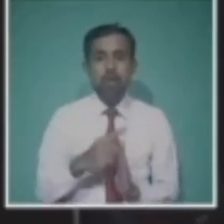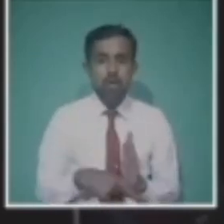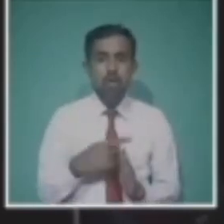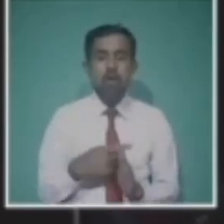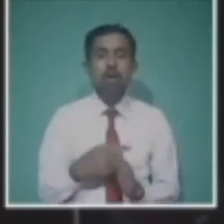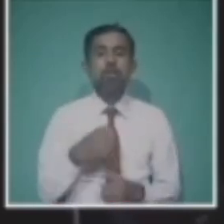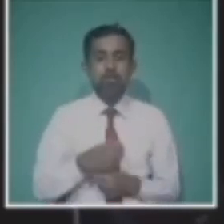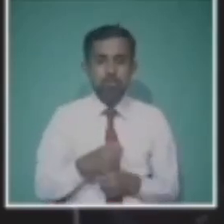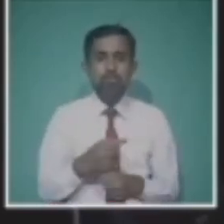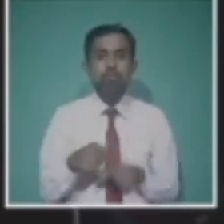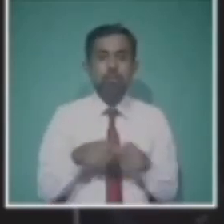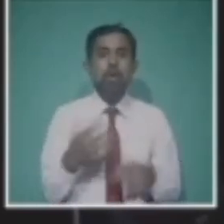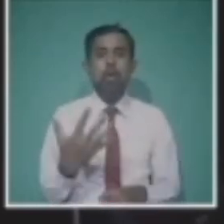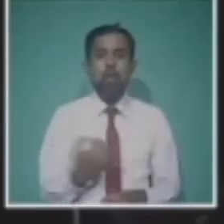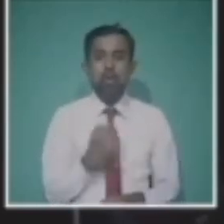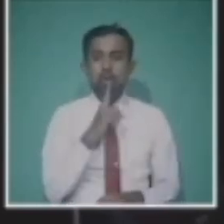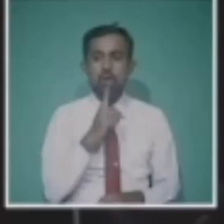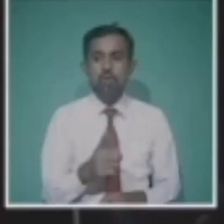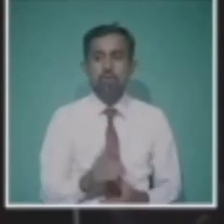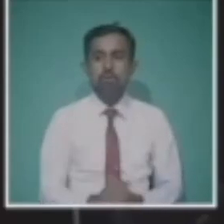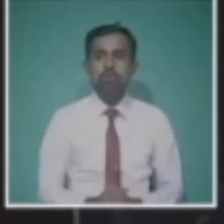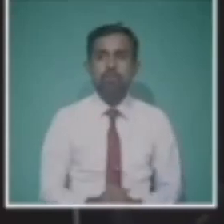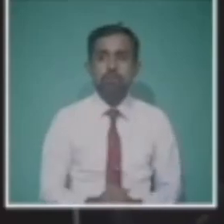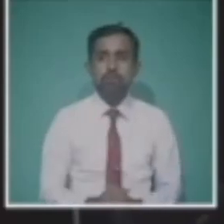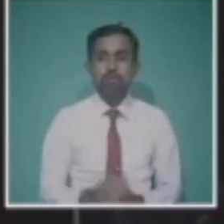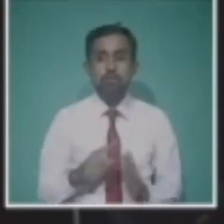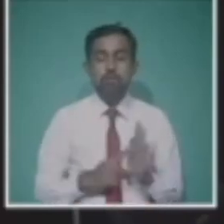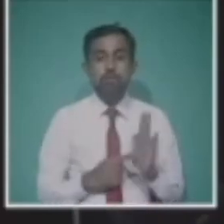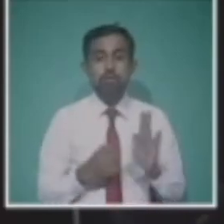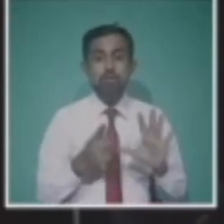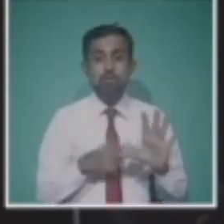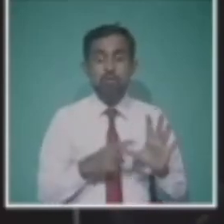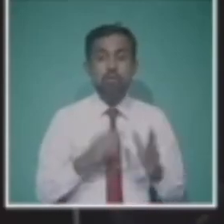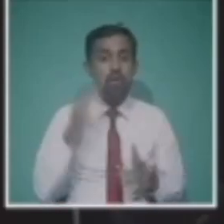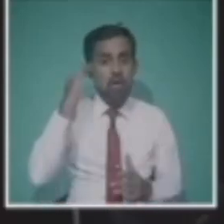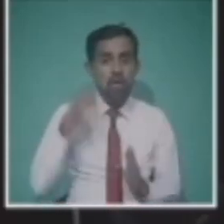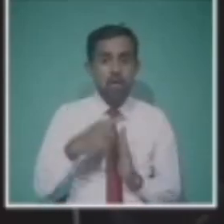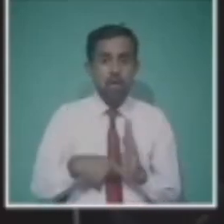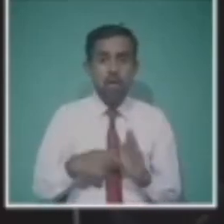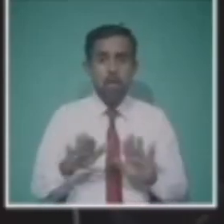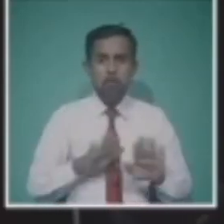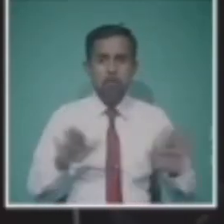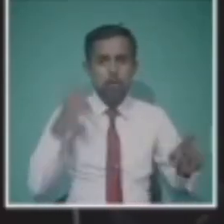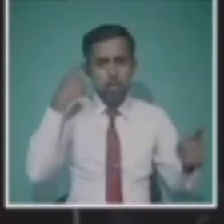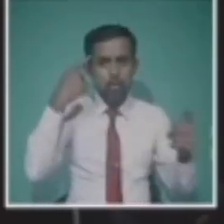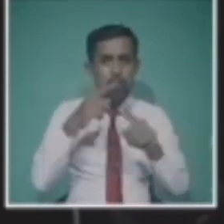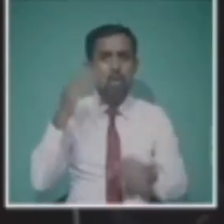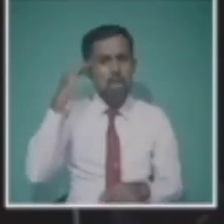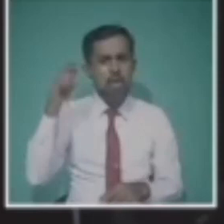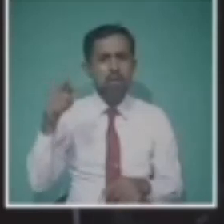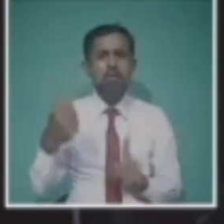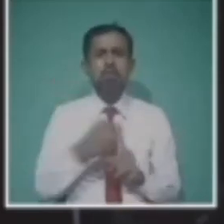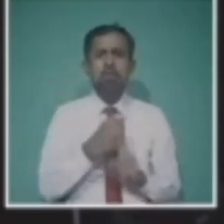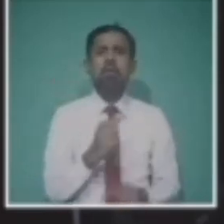ලංකාවටත් ගොර්බචෝව් කෙනෙක් ඕනේ කියලා කියලා තියෙනවා. ජුලි චන් ලංකාවේ පාලනය ගැන එයා මොකටද